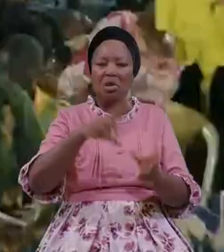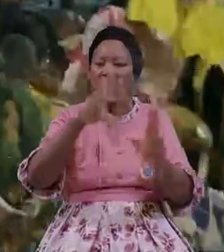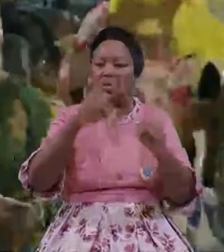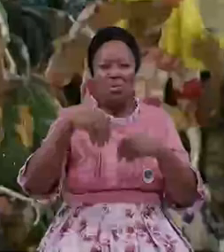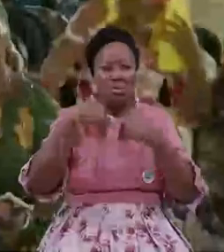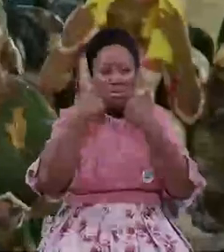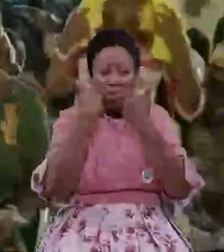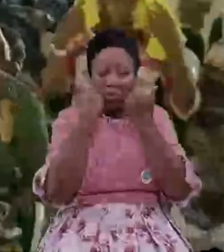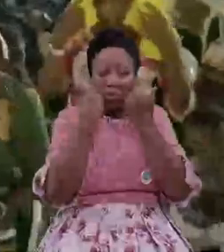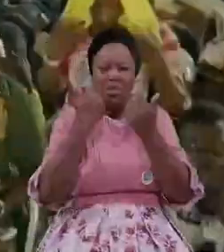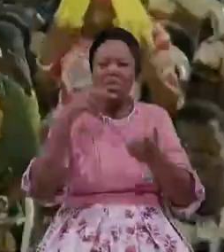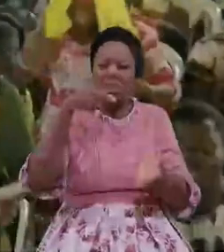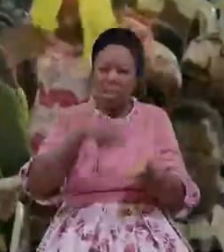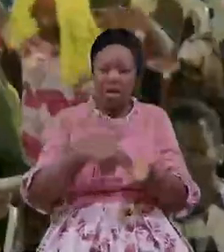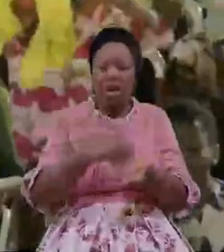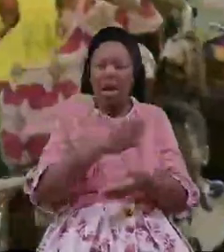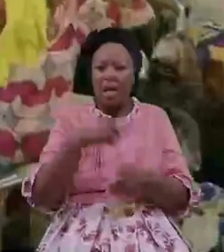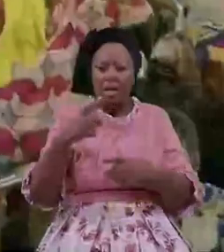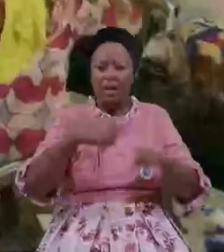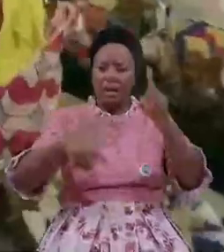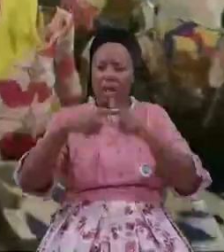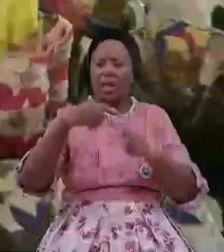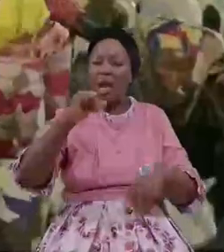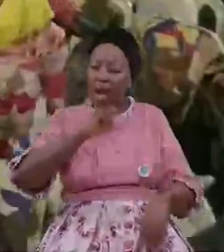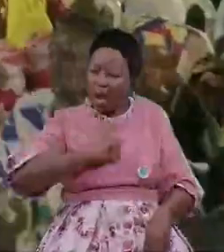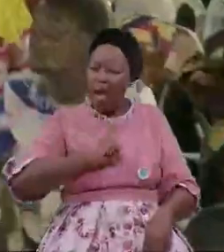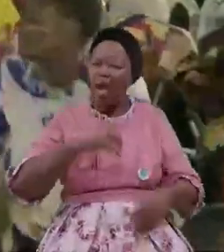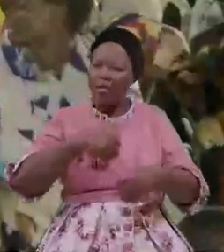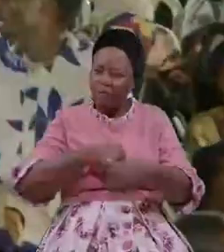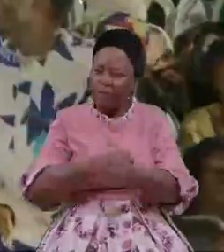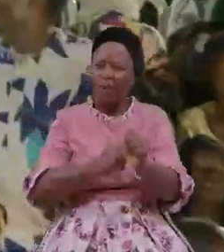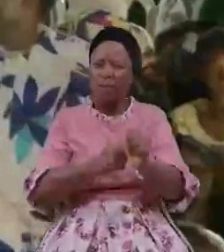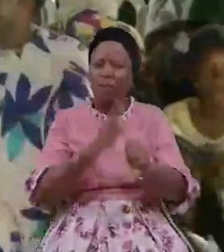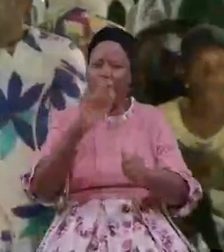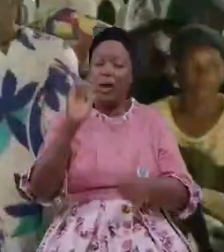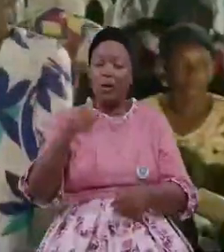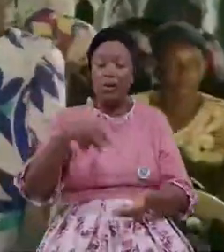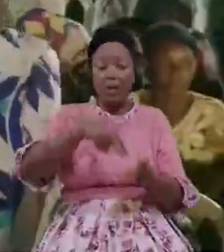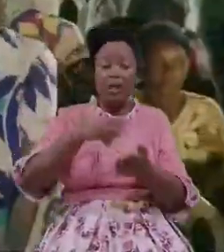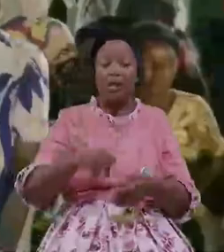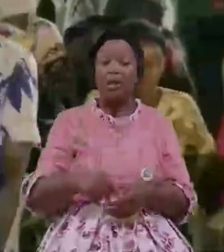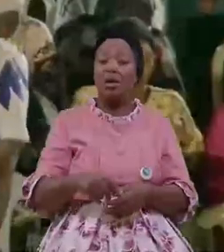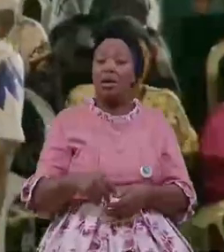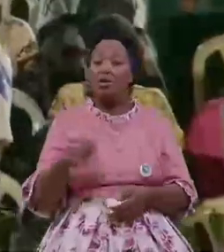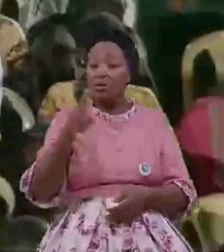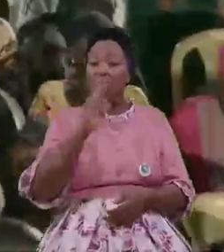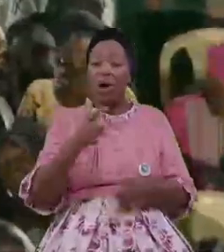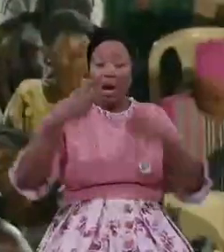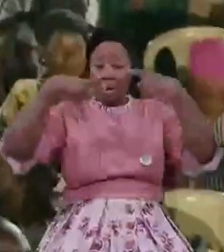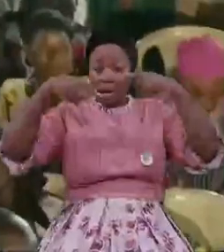tenez-vous debout faut pas dire il faut seulement dire je suis tu te mets debout tu